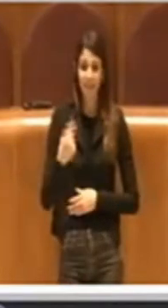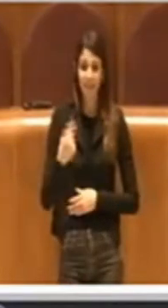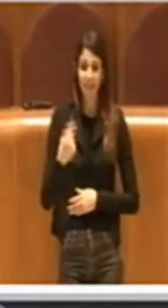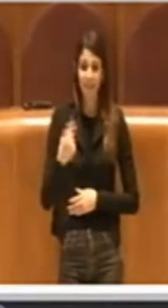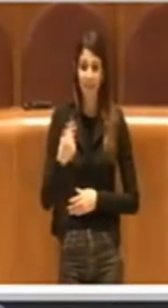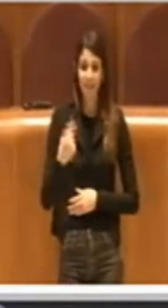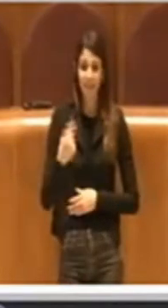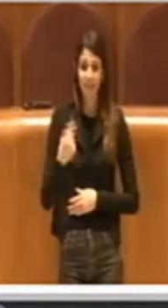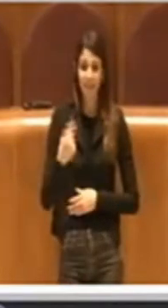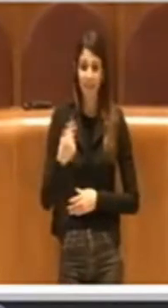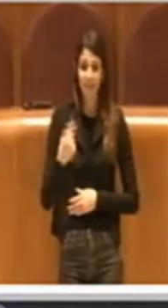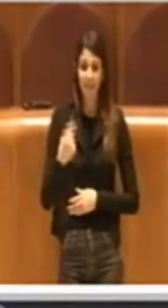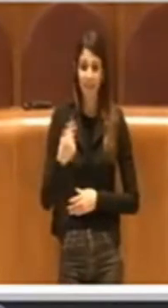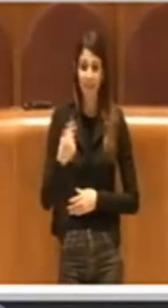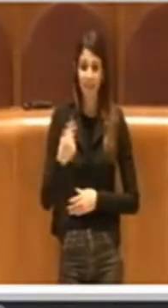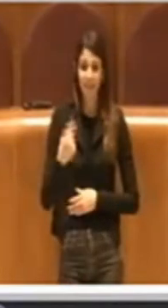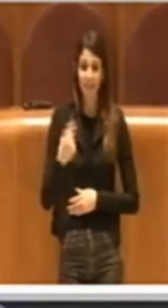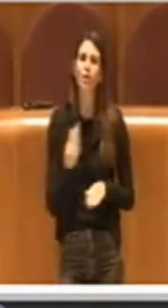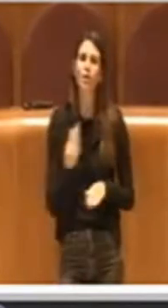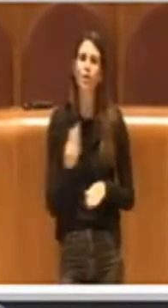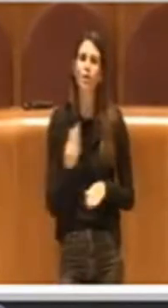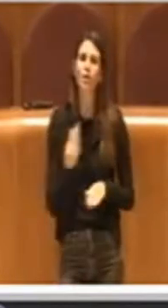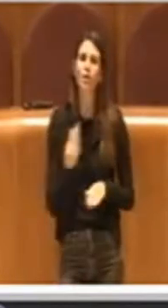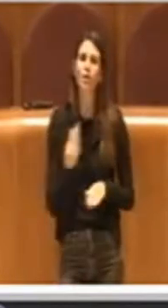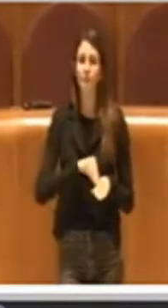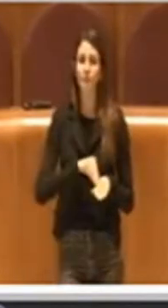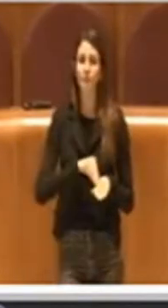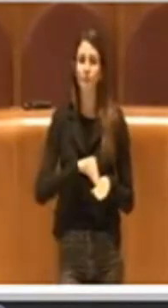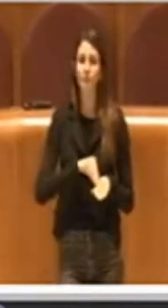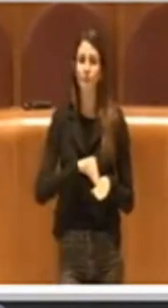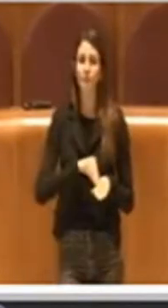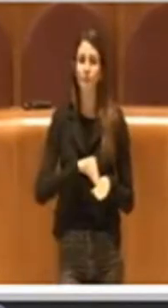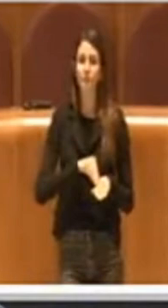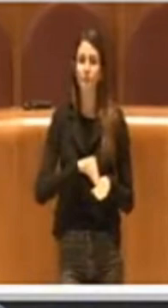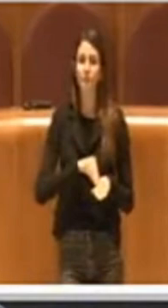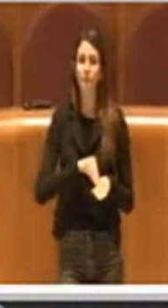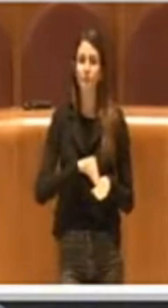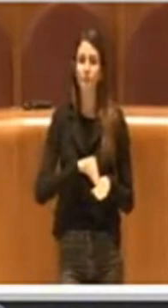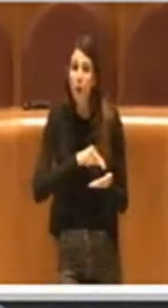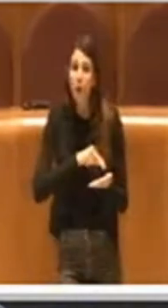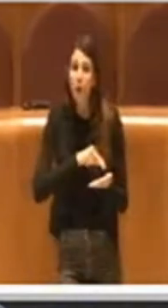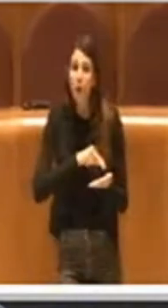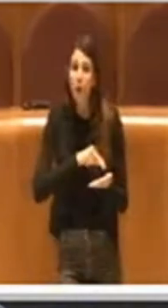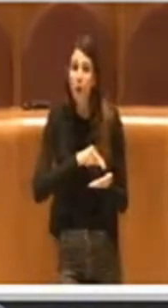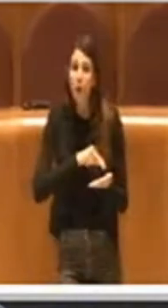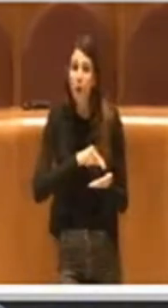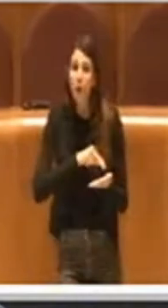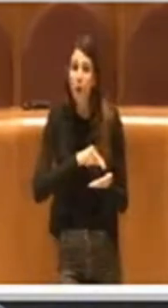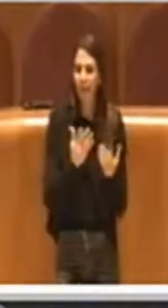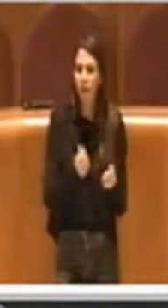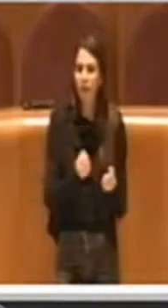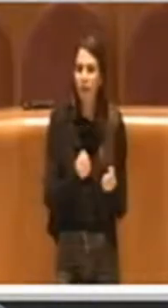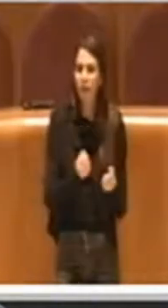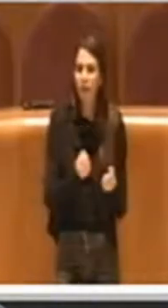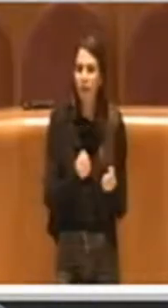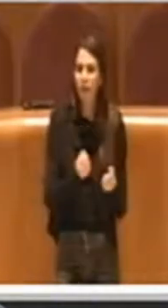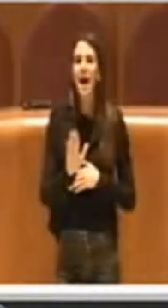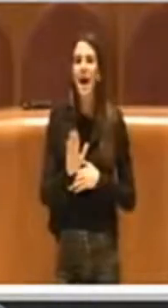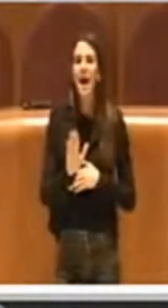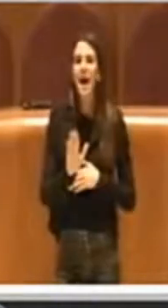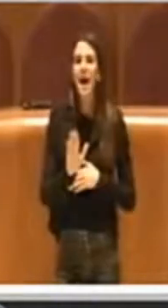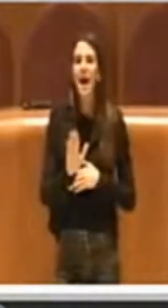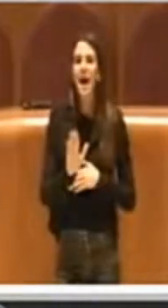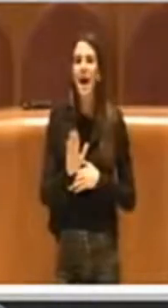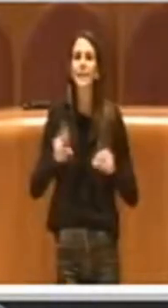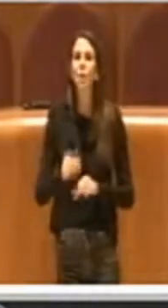Dunque, volevo dire che oltre all'appello al voto, soprattutto sull'immediata eseguibilità e a dichiarare nuovamente